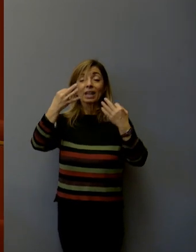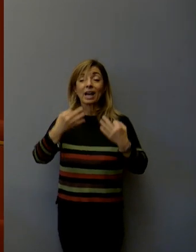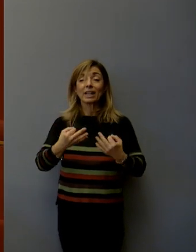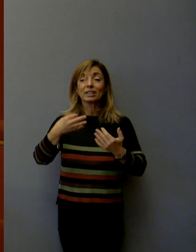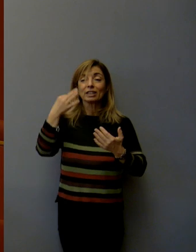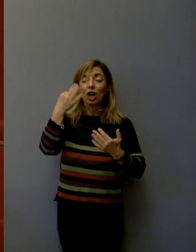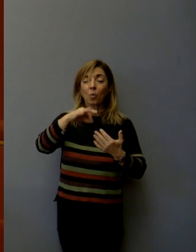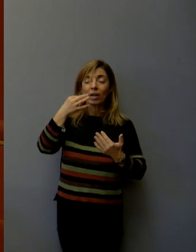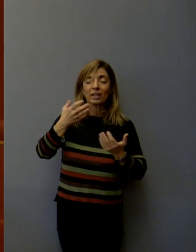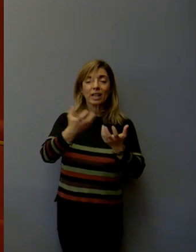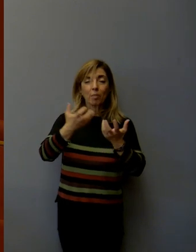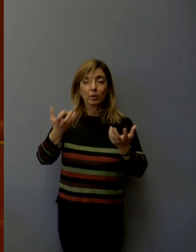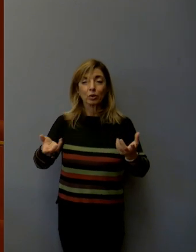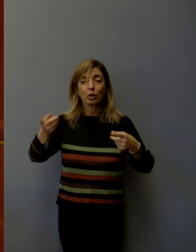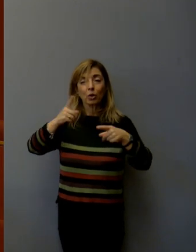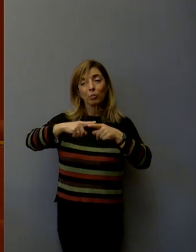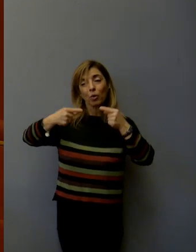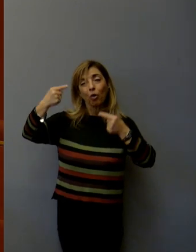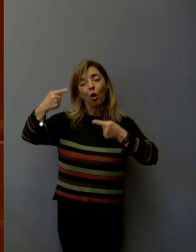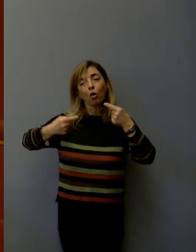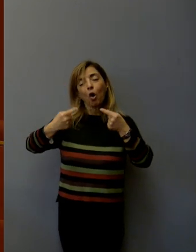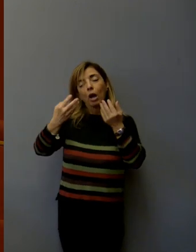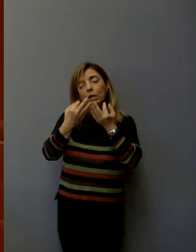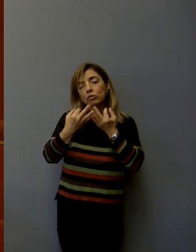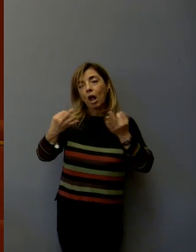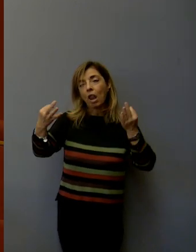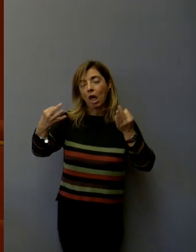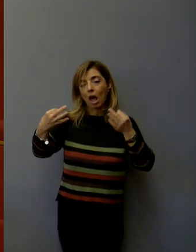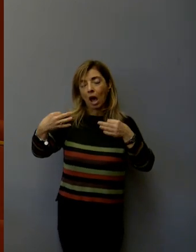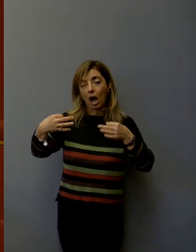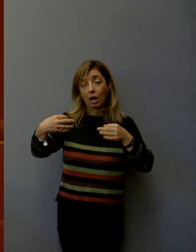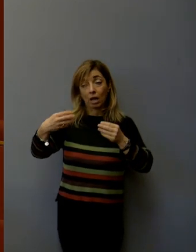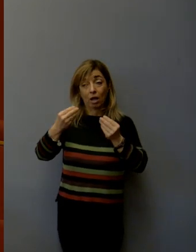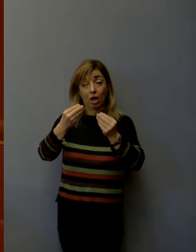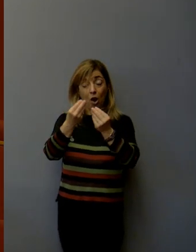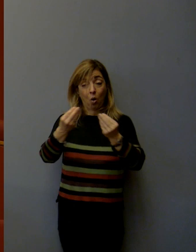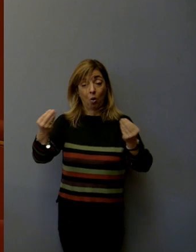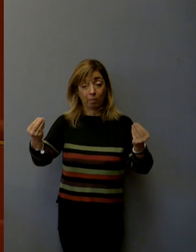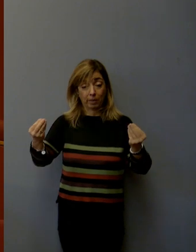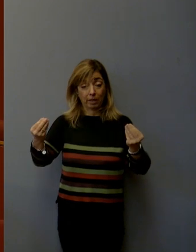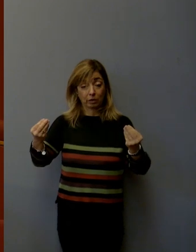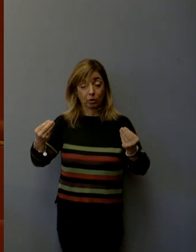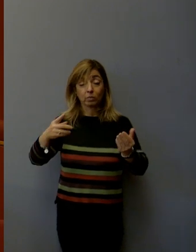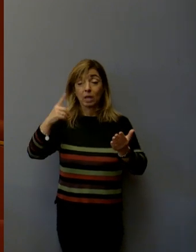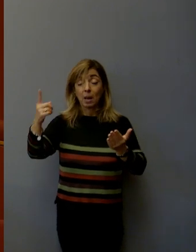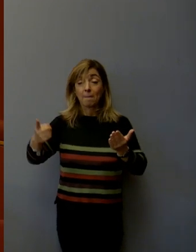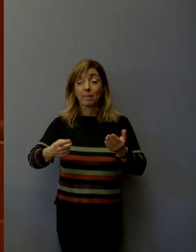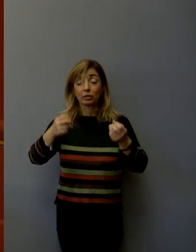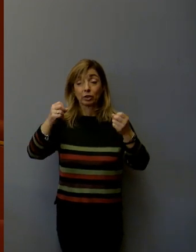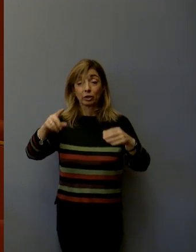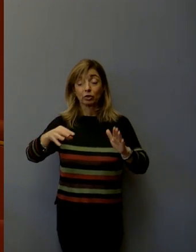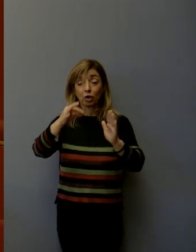dell'alleale concorrenza tra gli operatori Ribadisco pagina 18 delle linee programmatiche 2022-2027